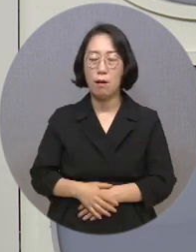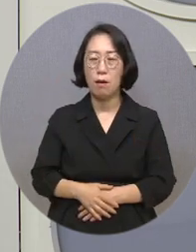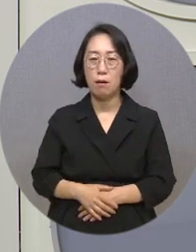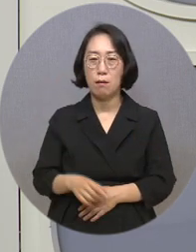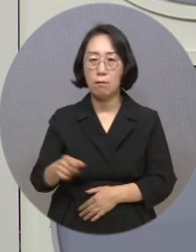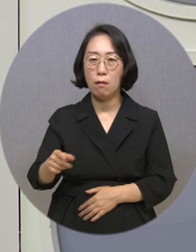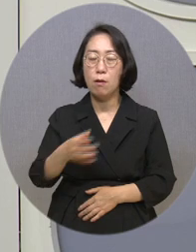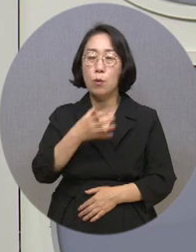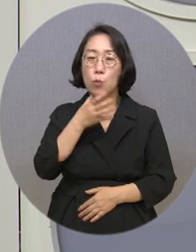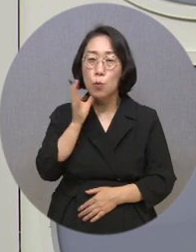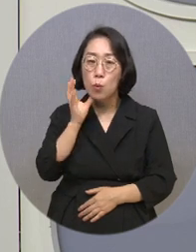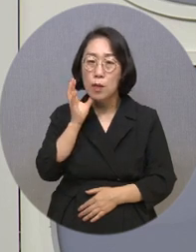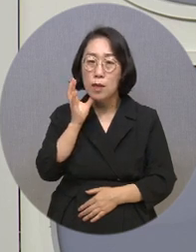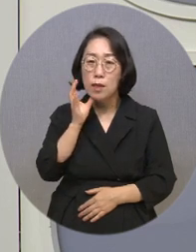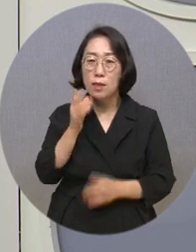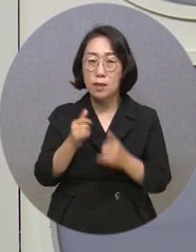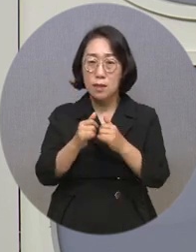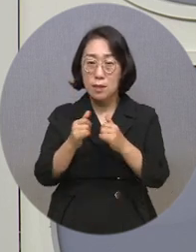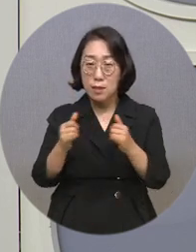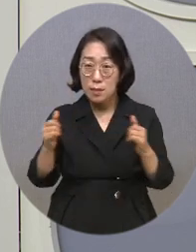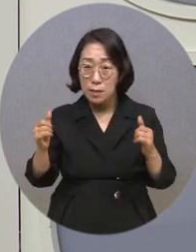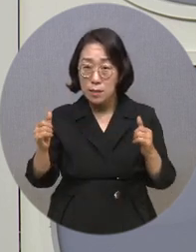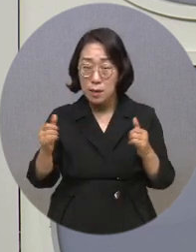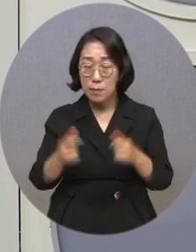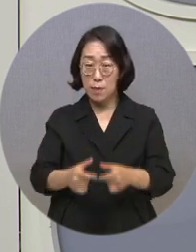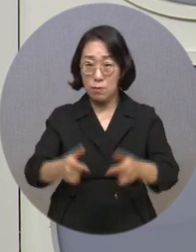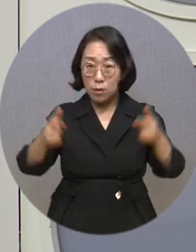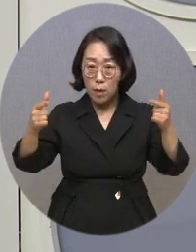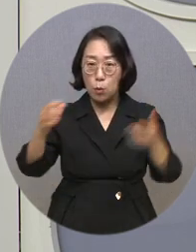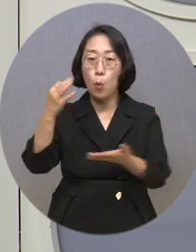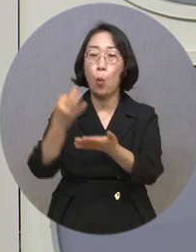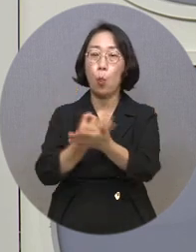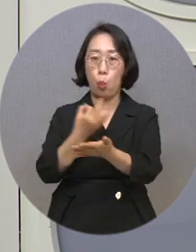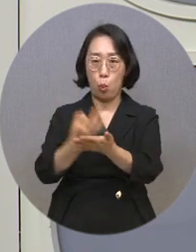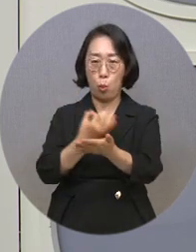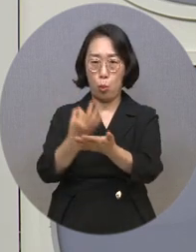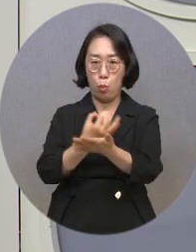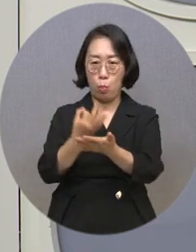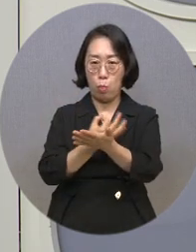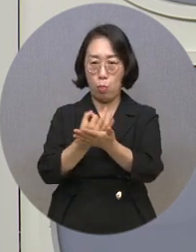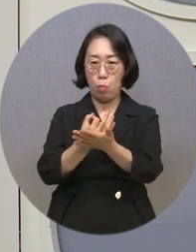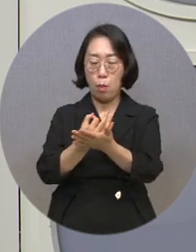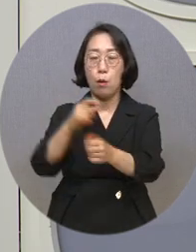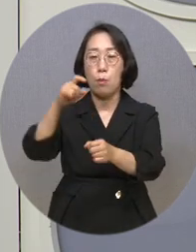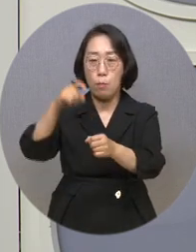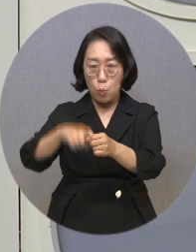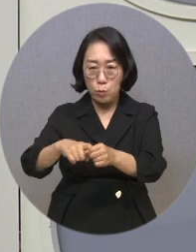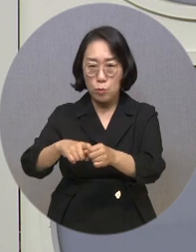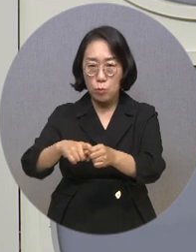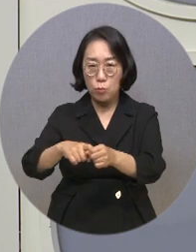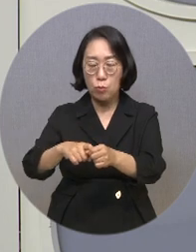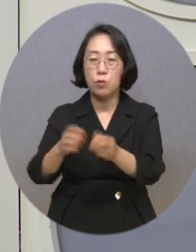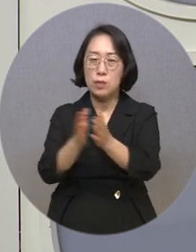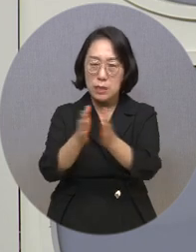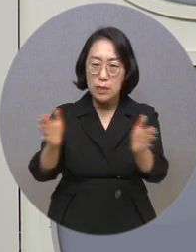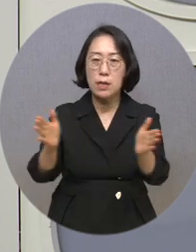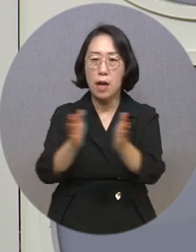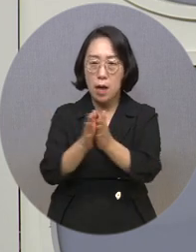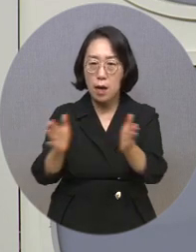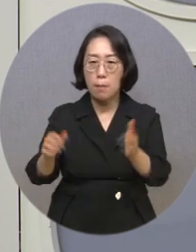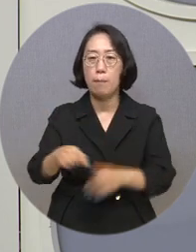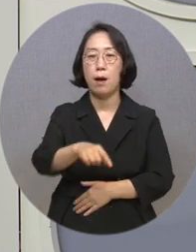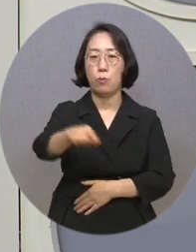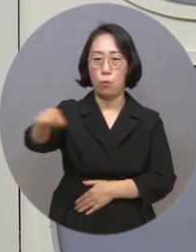노인이 많아지다 보니까 이게 복지 사업을 하면 돈이 된다 해갖고 경영 마인드를 뛰어드는 사람들이 있더라고요. 예,